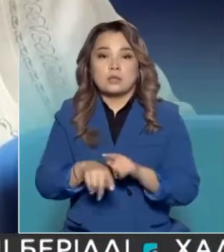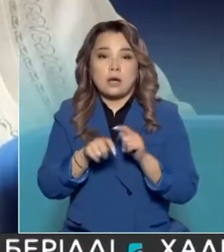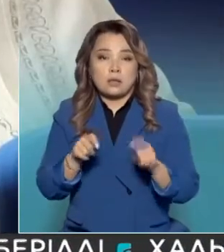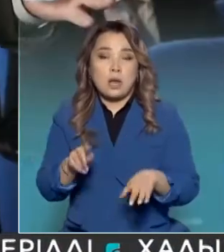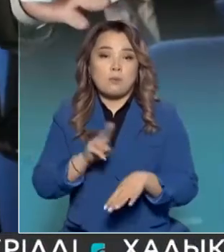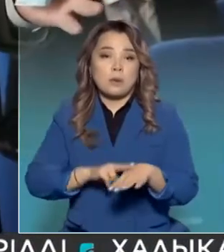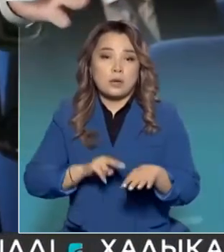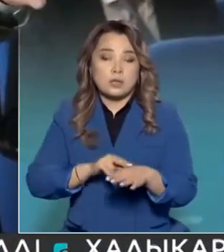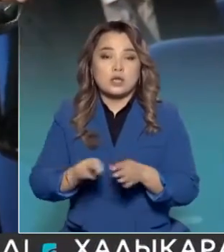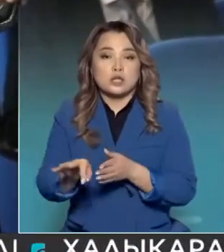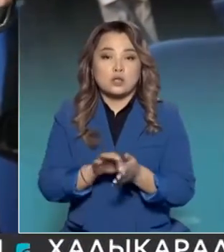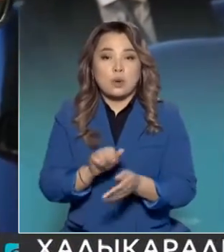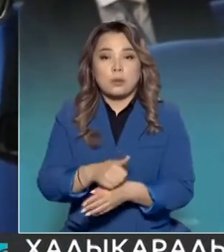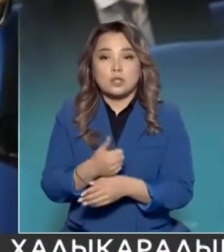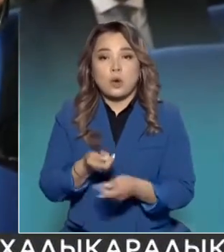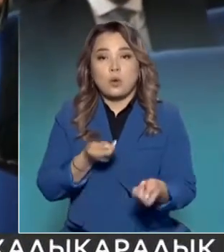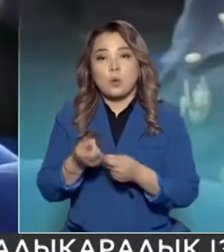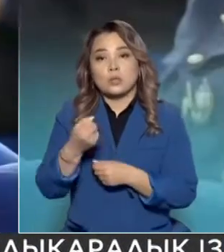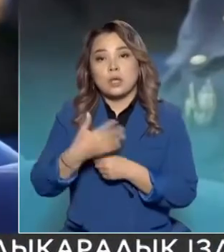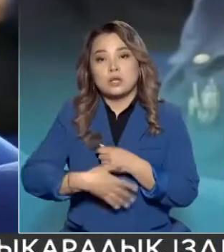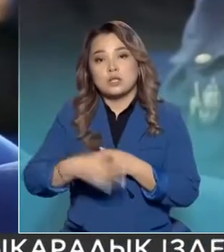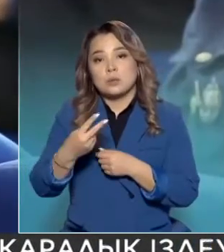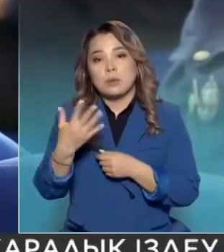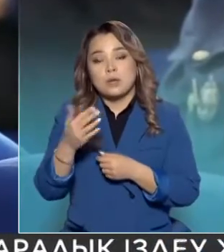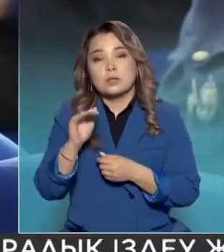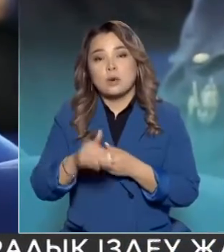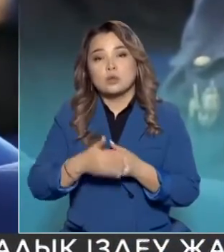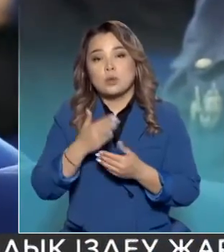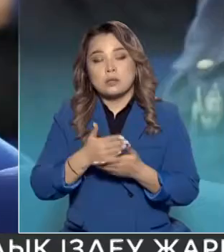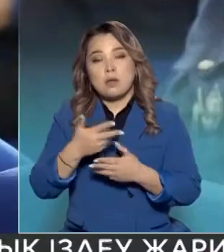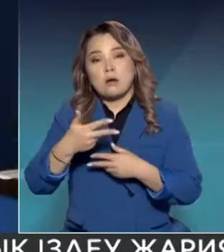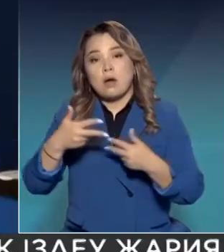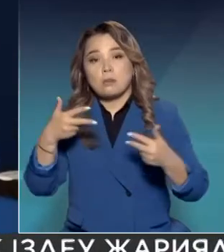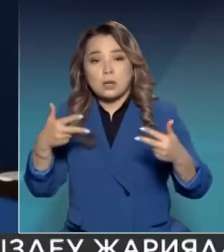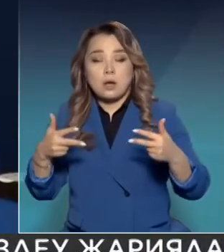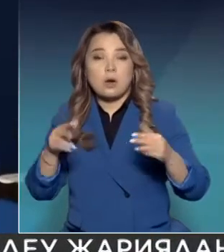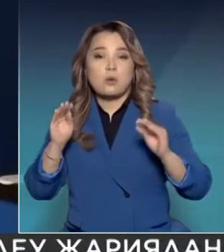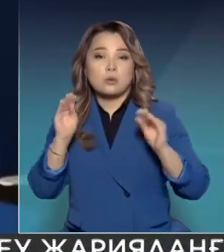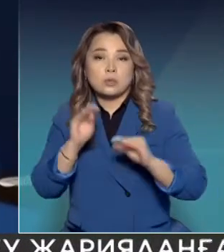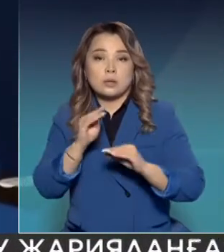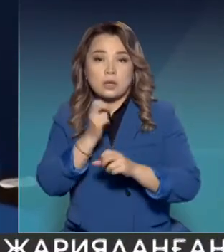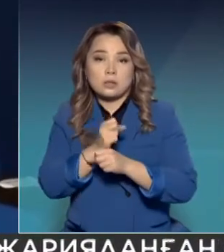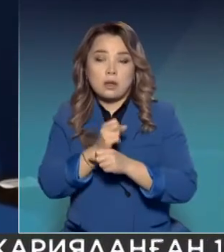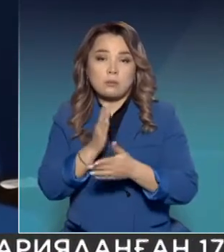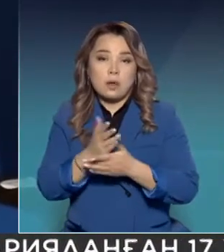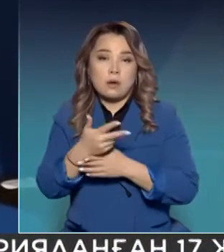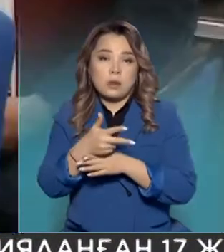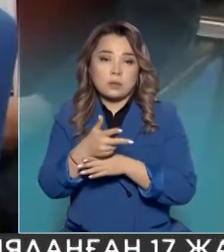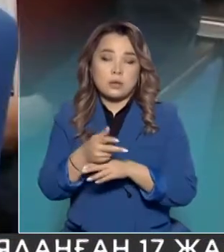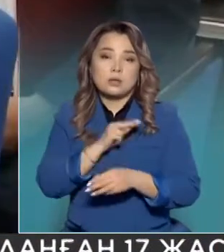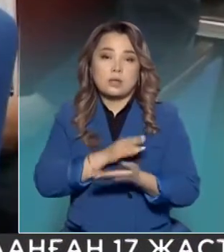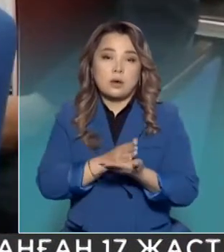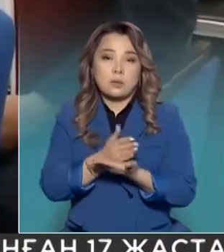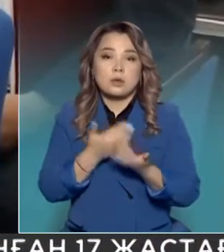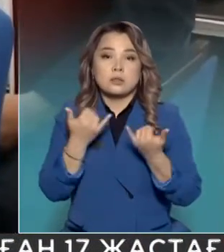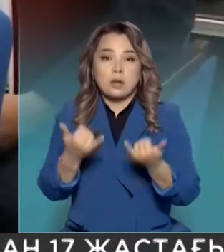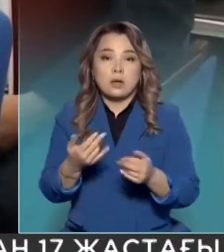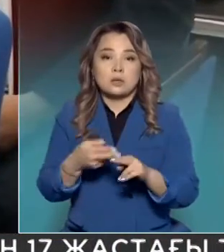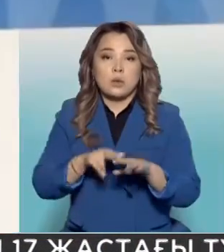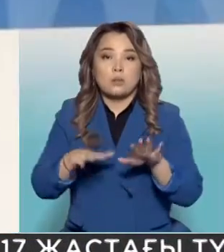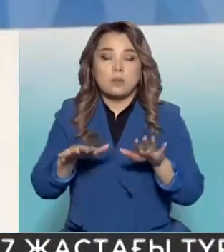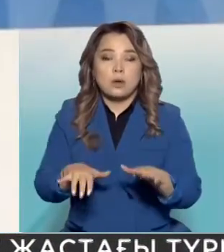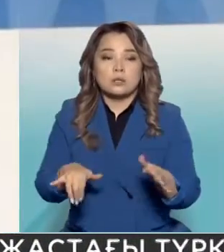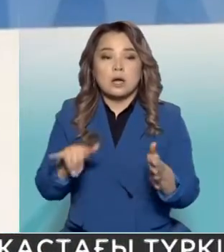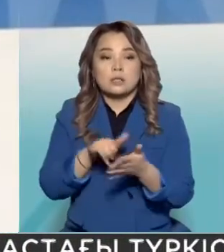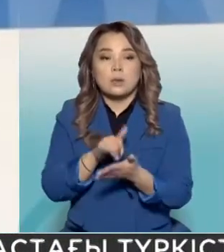Бүгінде полицияның жедел басқару орталығына 25 мыңға жуық камера қосылған. Бейне бақылау жүйесі полиция қызметкерлерінің жұмыс орындарына да